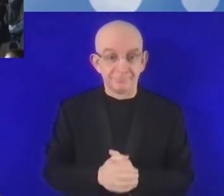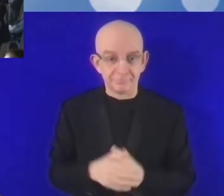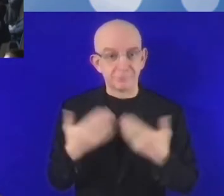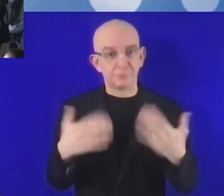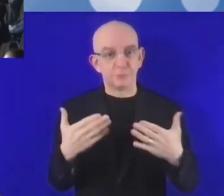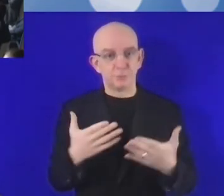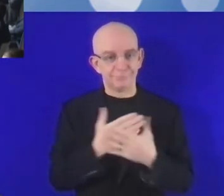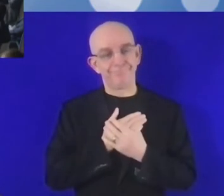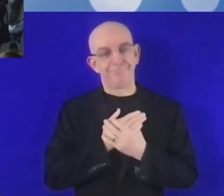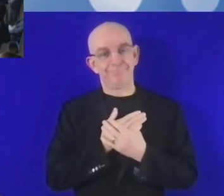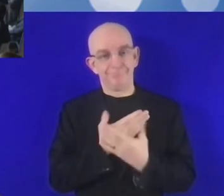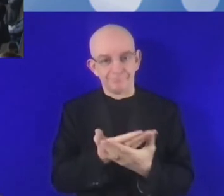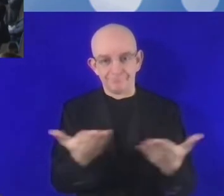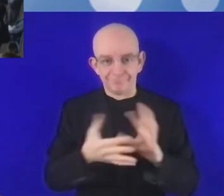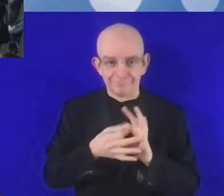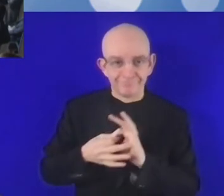Ainsi,